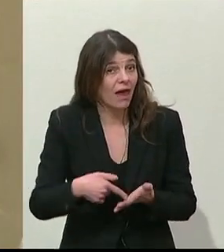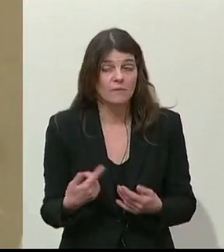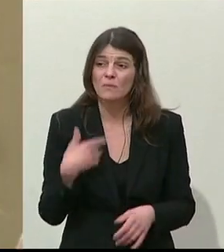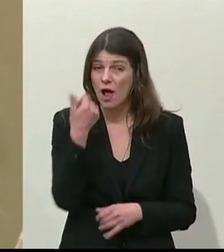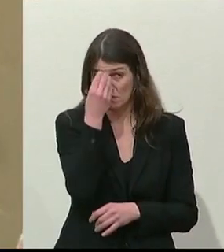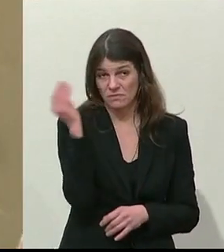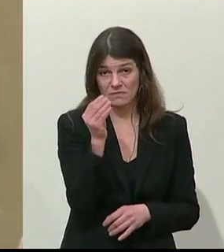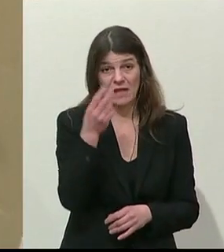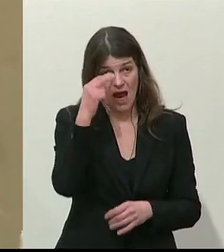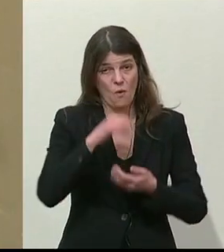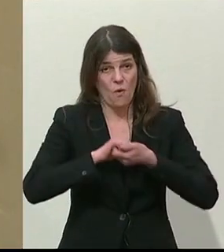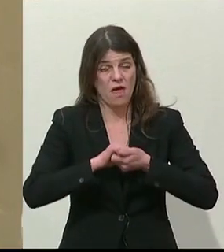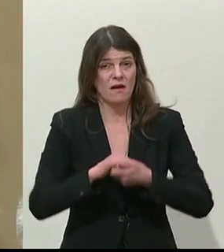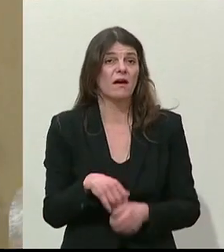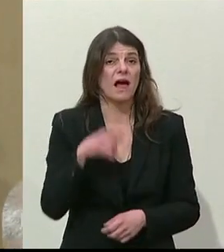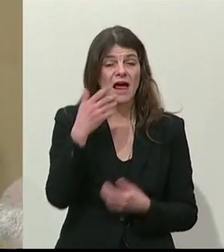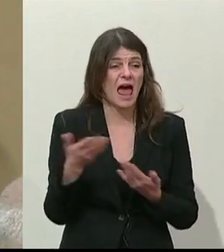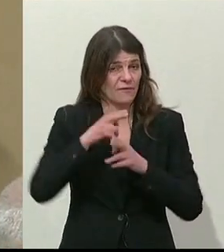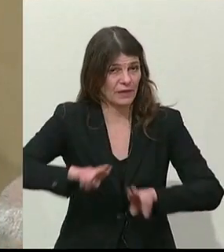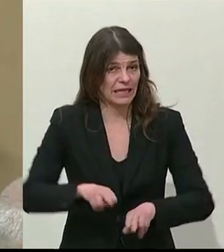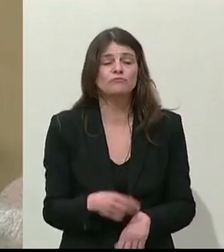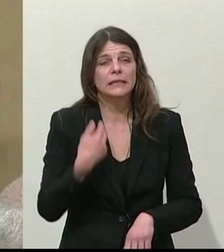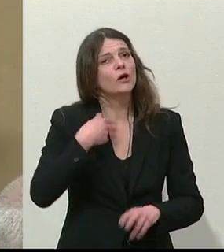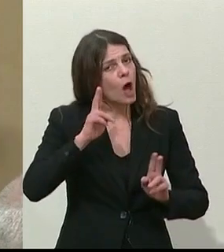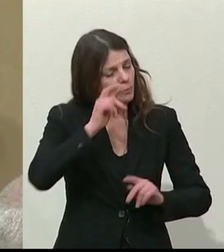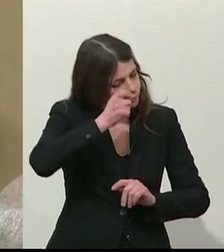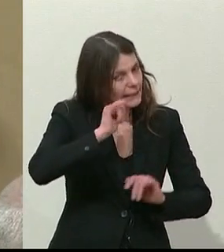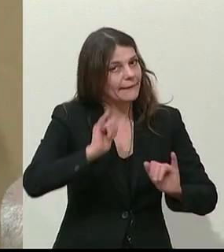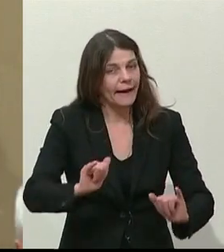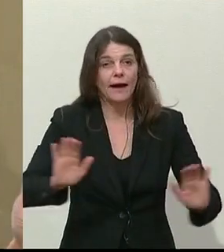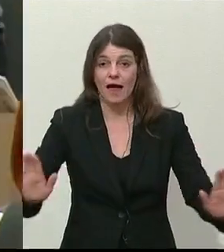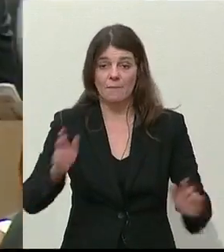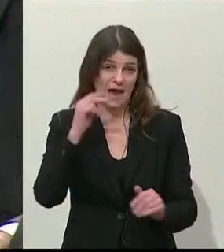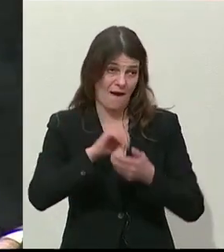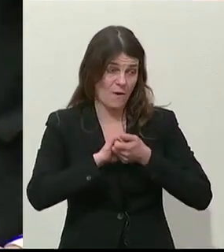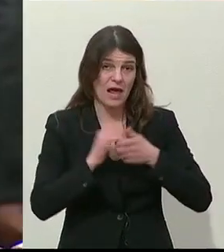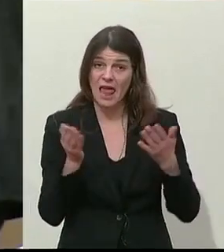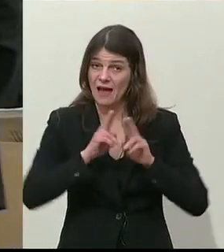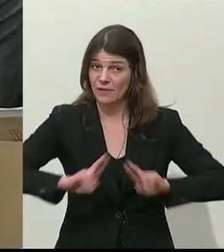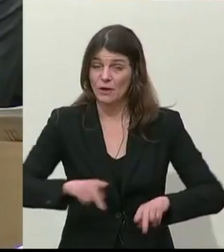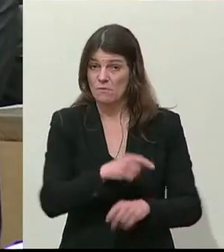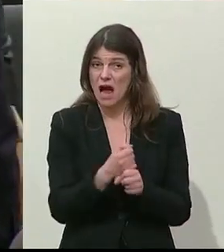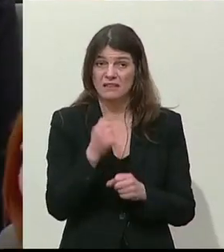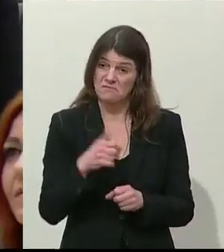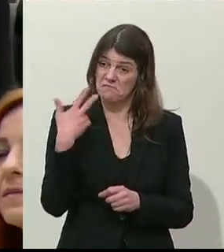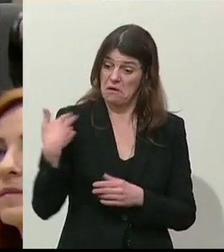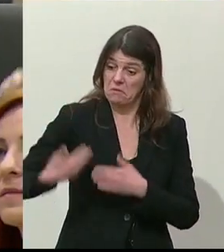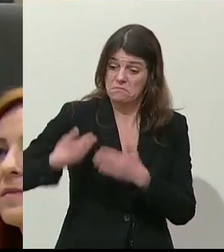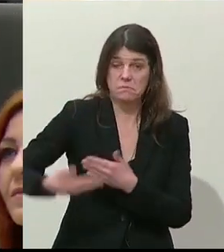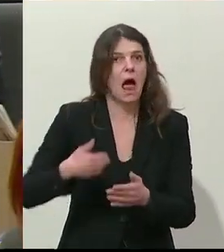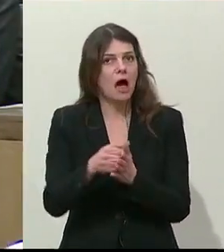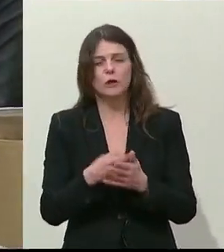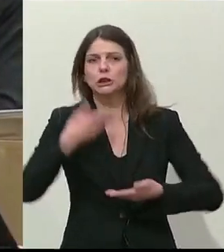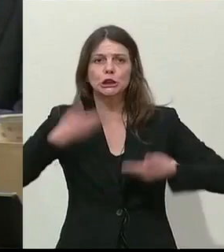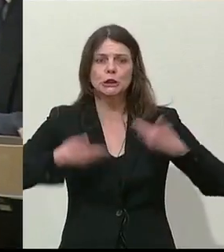schon eines sagen, lieber Kollege Leichtfried, den ich grundsätzlich sehr schätze, aber Kollege Leichtfried, du machst heute einen Dreierdurchgang. Du stößt am Anfang der Sitzung